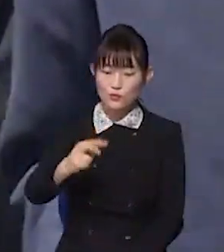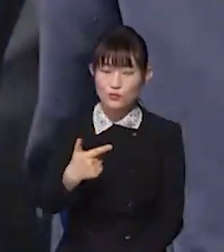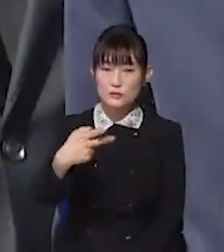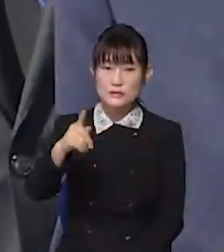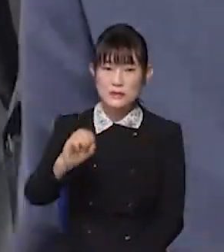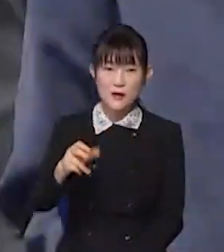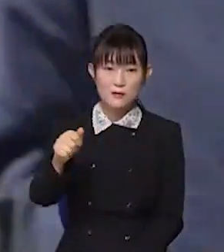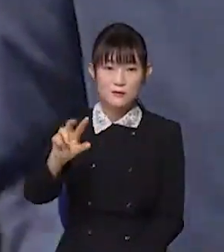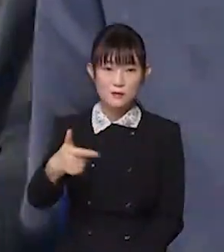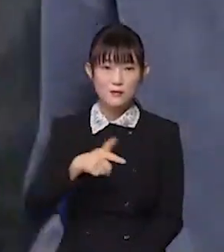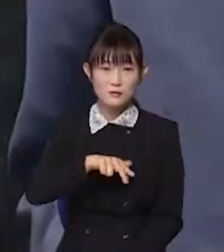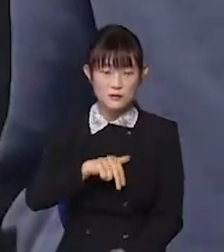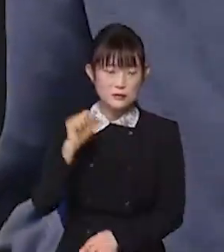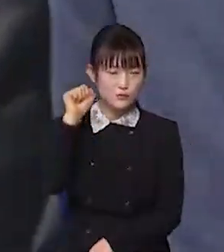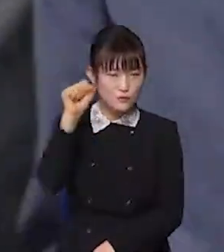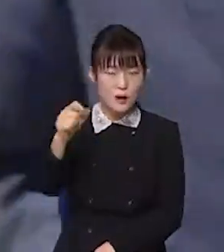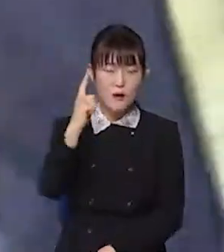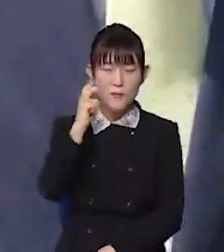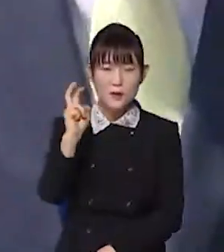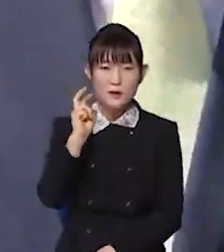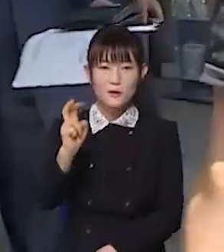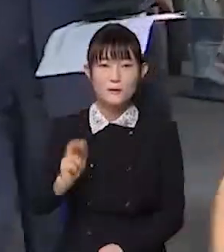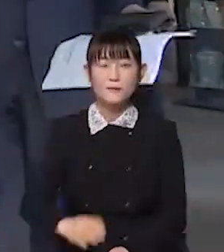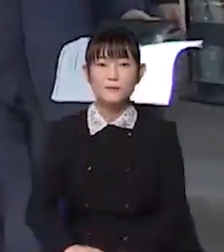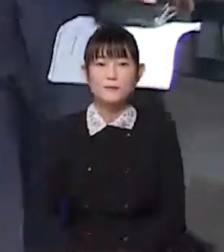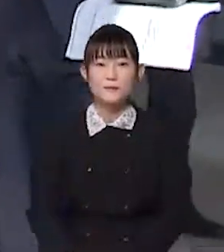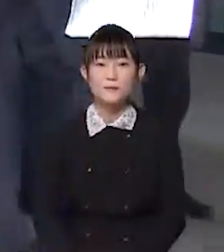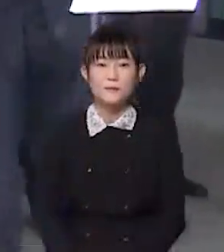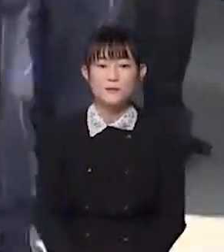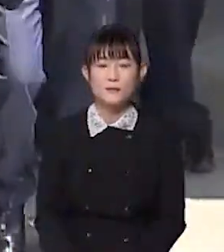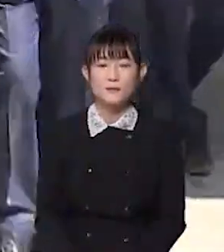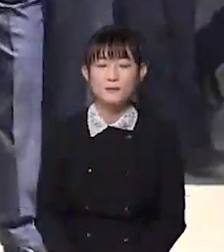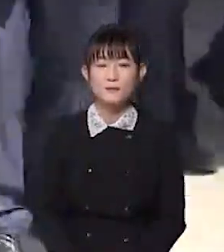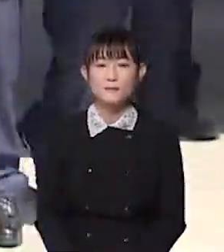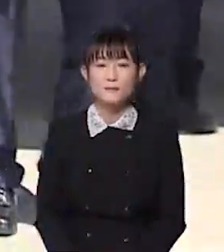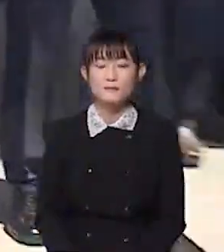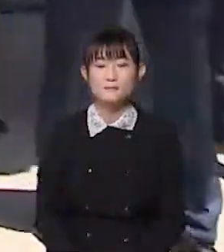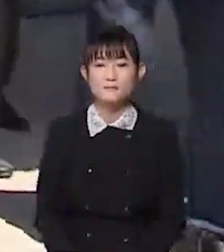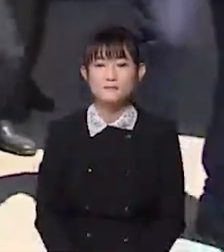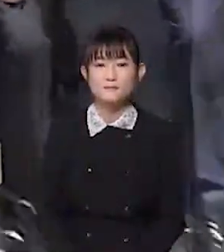의원 등이 출마할 것으로 예상되고 있습니다. KBC 황동일입니다.